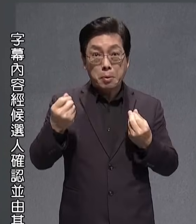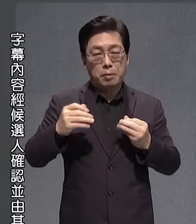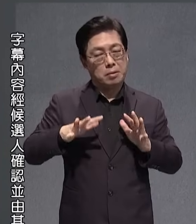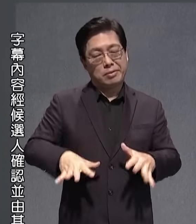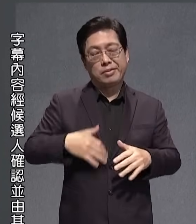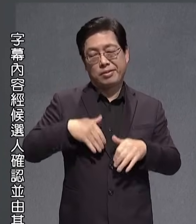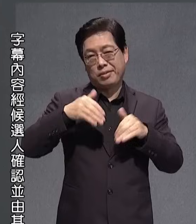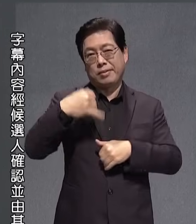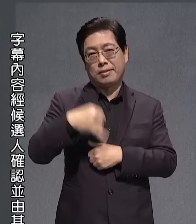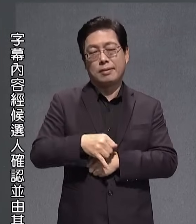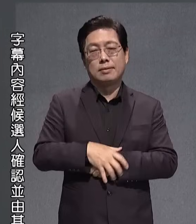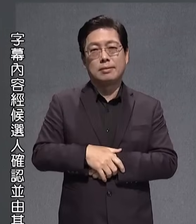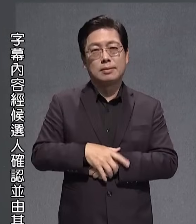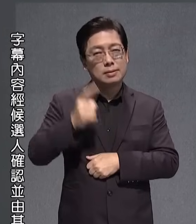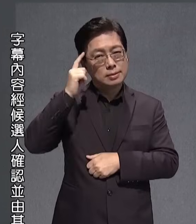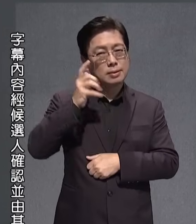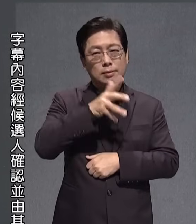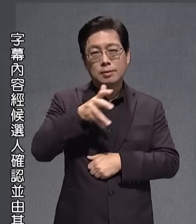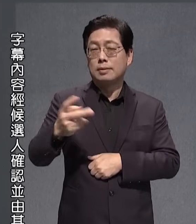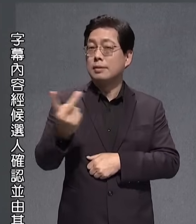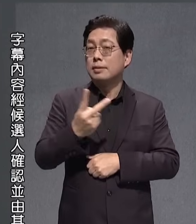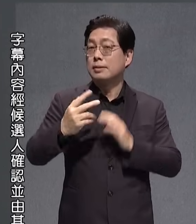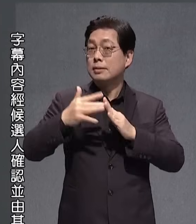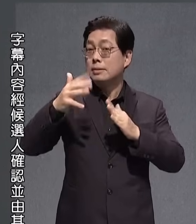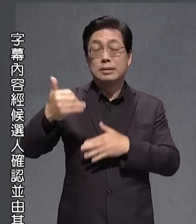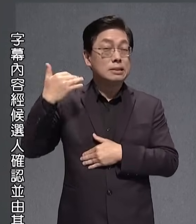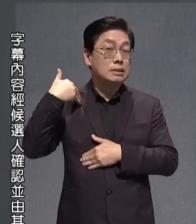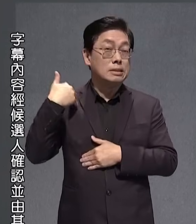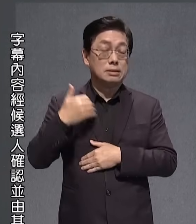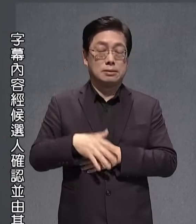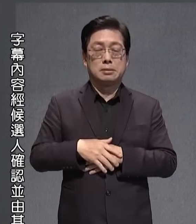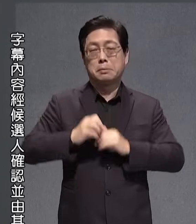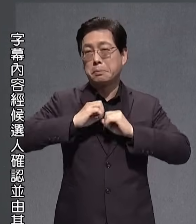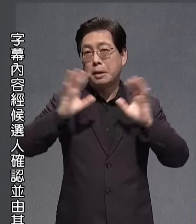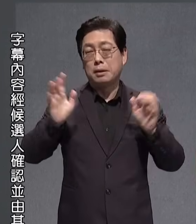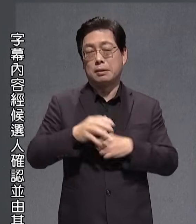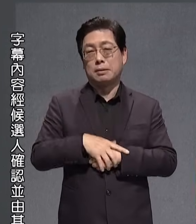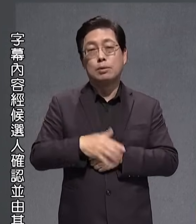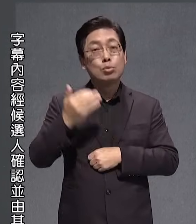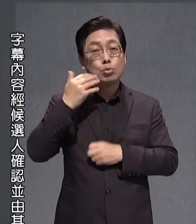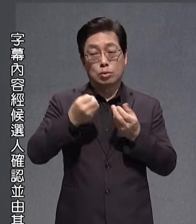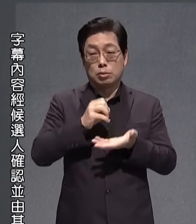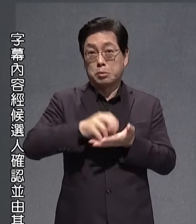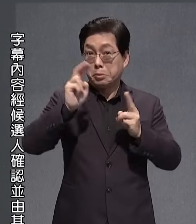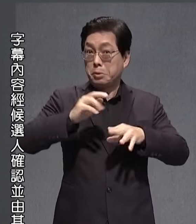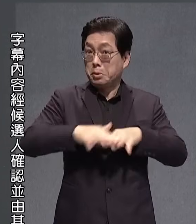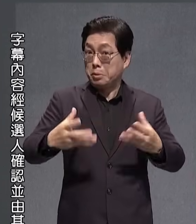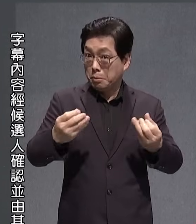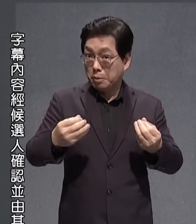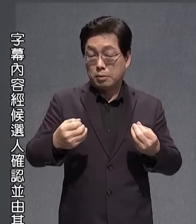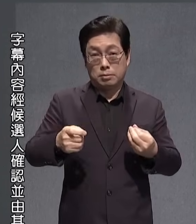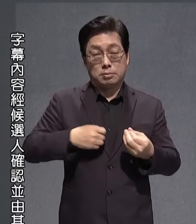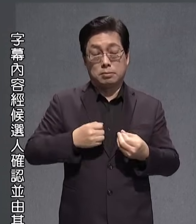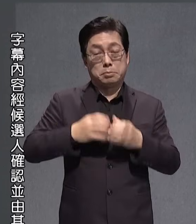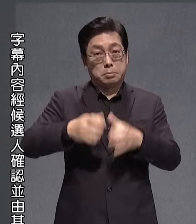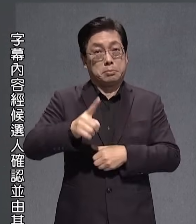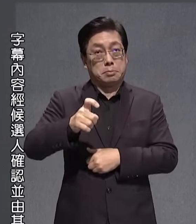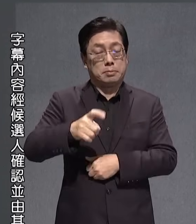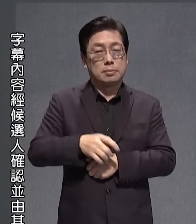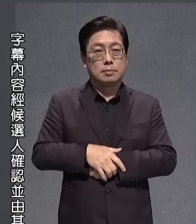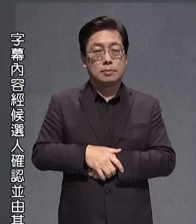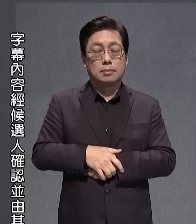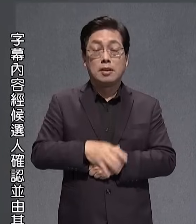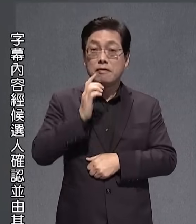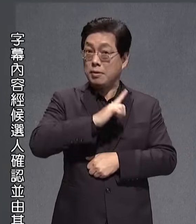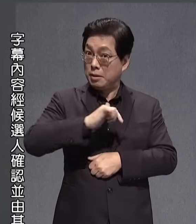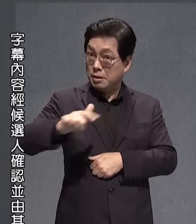惨。我想要请教两位市长，你们在当市长的时候都说，如果核电没有安全就没有核电，核